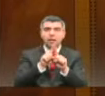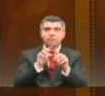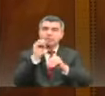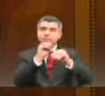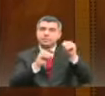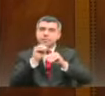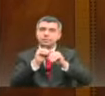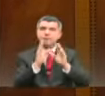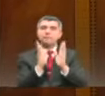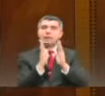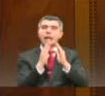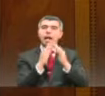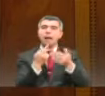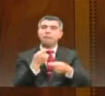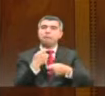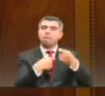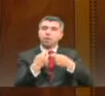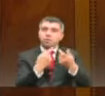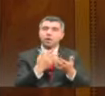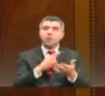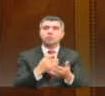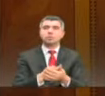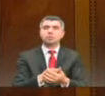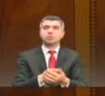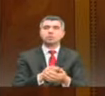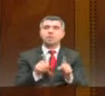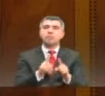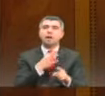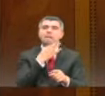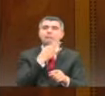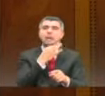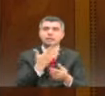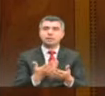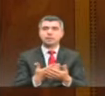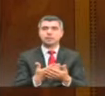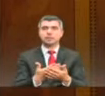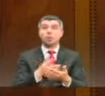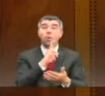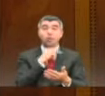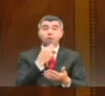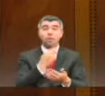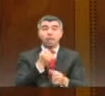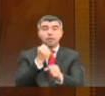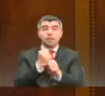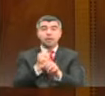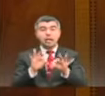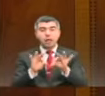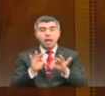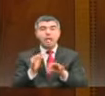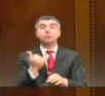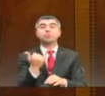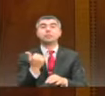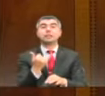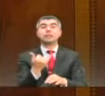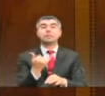العقار وتحسين حكامته وتسهيل تعبئته. ومن بين الإجراءات بل من أهمها